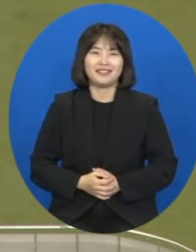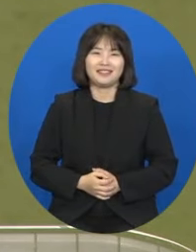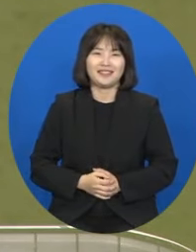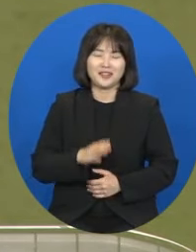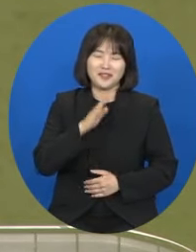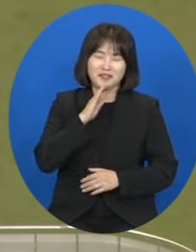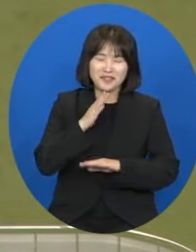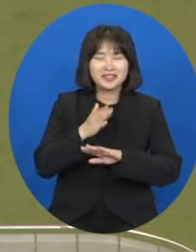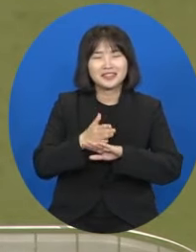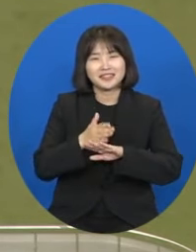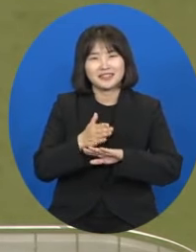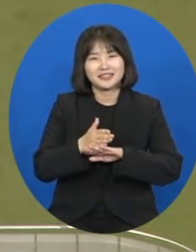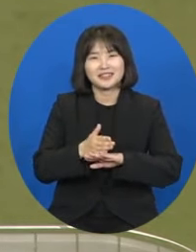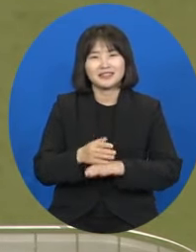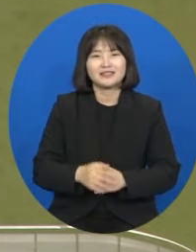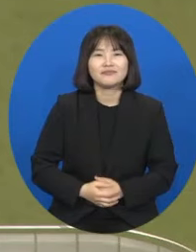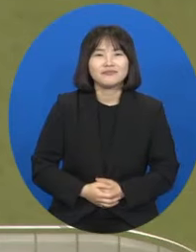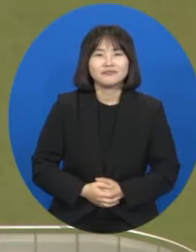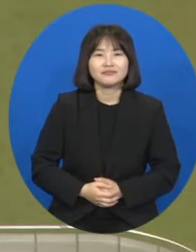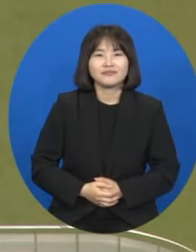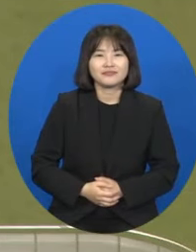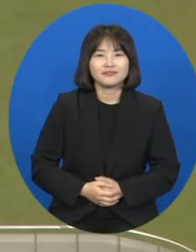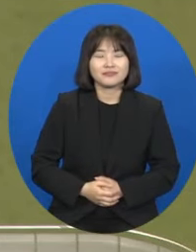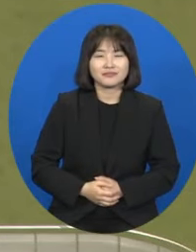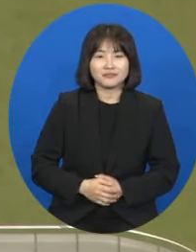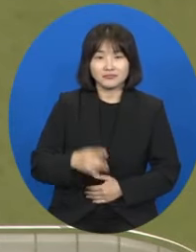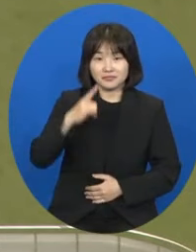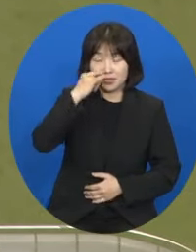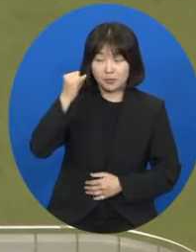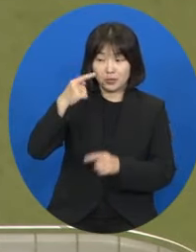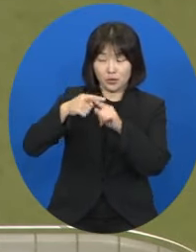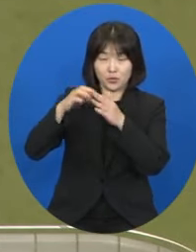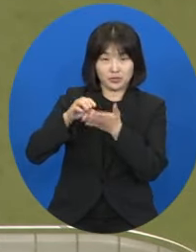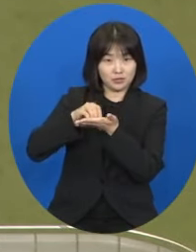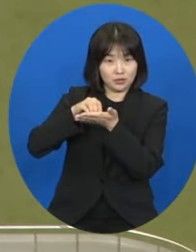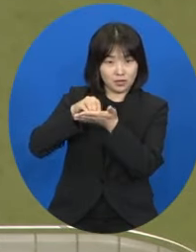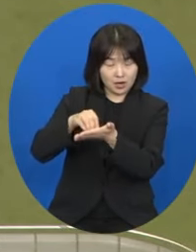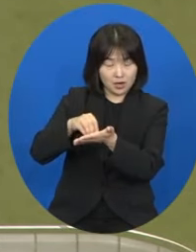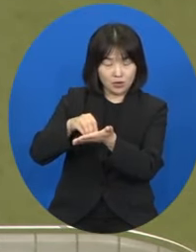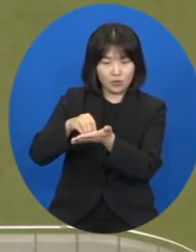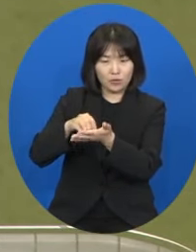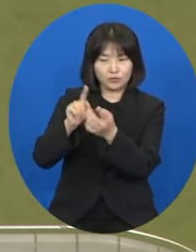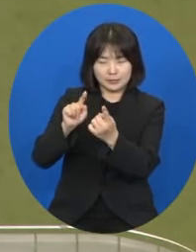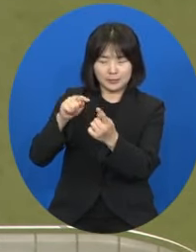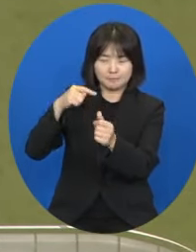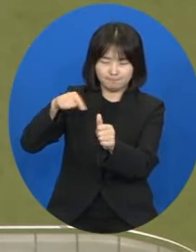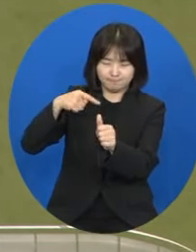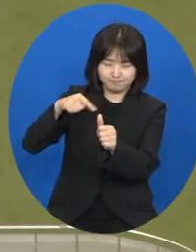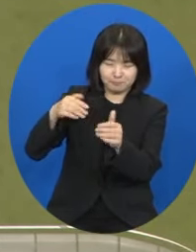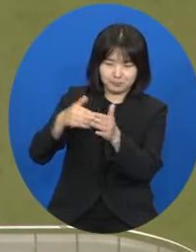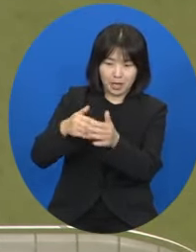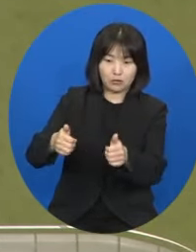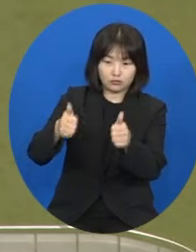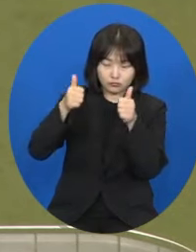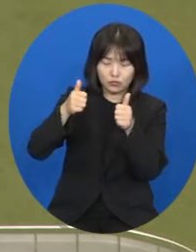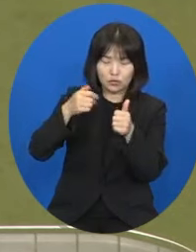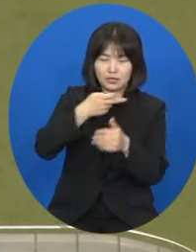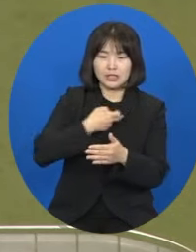얼마나 감사한지 이제 어머님께서 교회 등록하시고 양육 받으시고 수료하시고 제자 훈련을